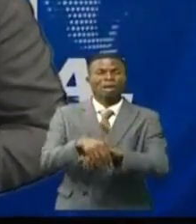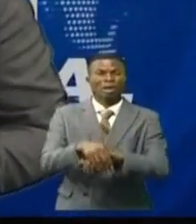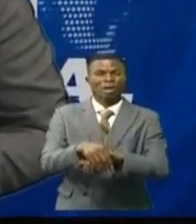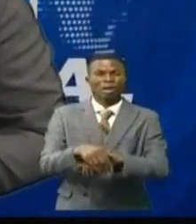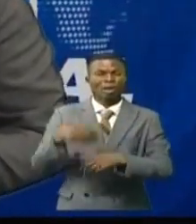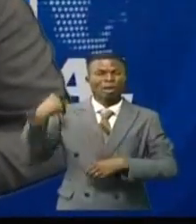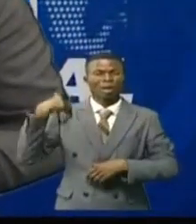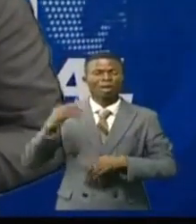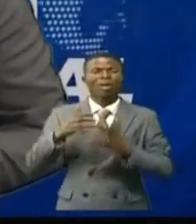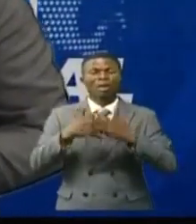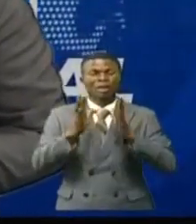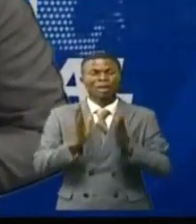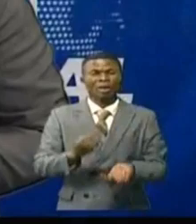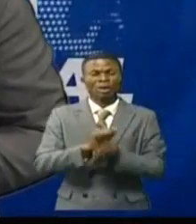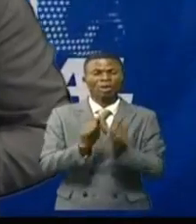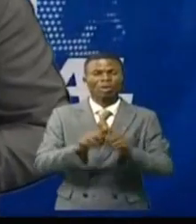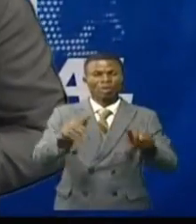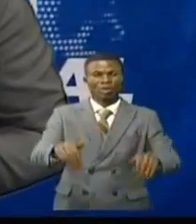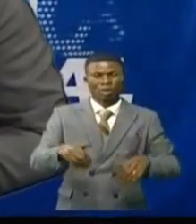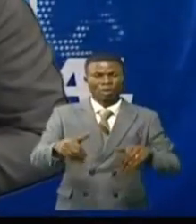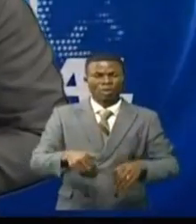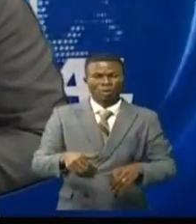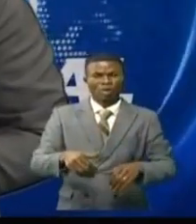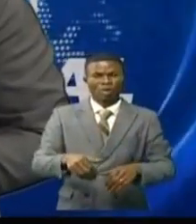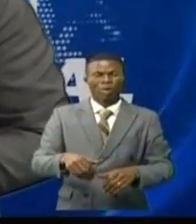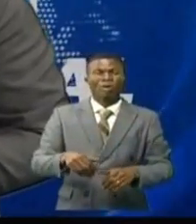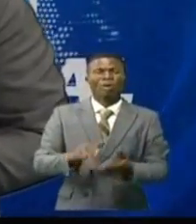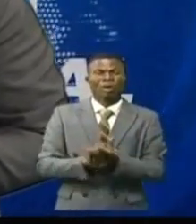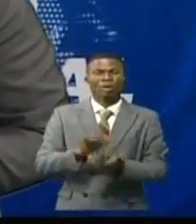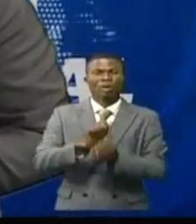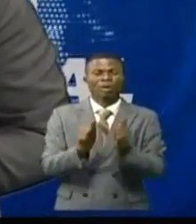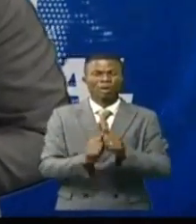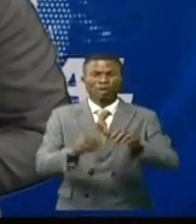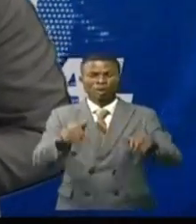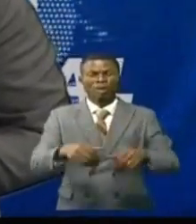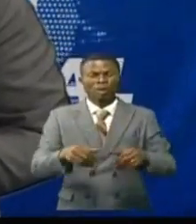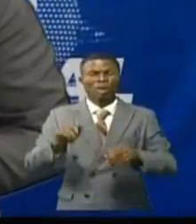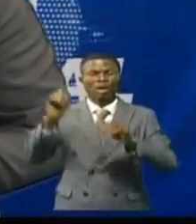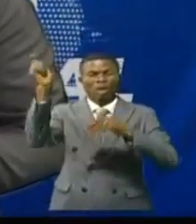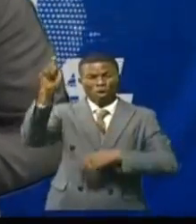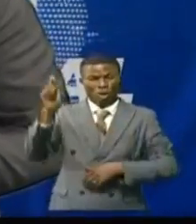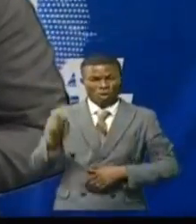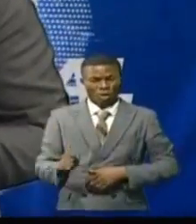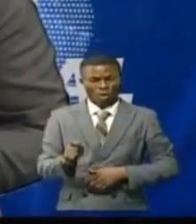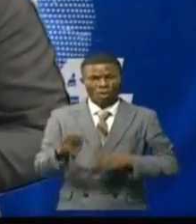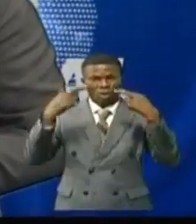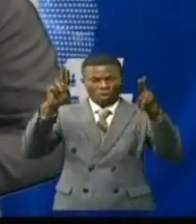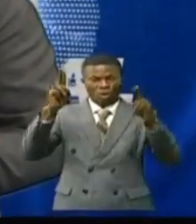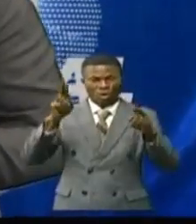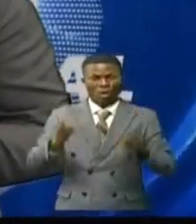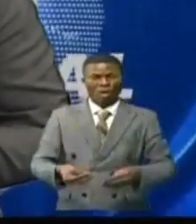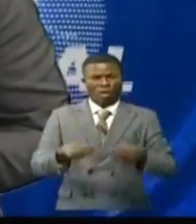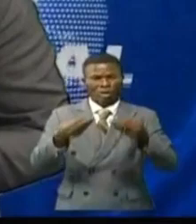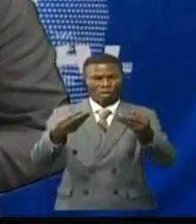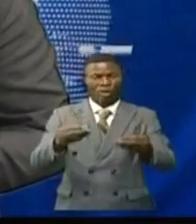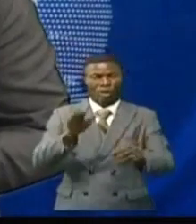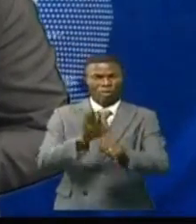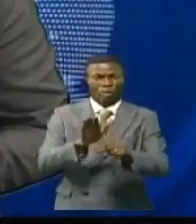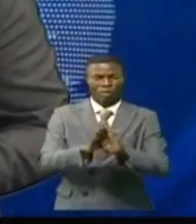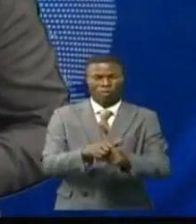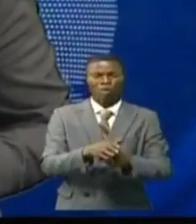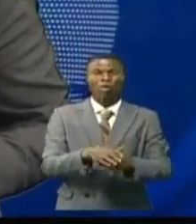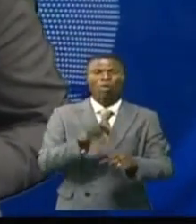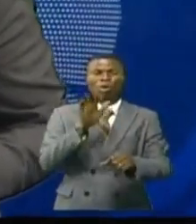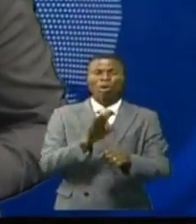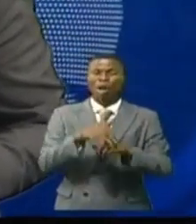les partenaires du secteur agricole, dont l'Institut international d'agriculture tropicale, ont réussi à mettre en place plusieurs variétés de